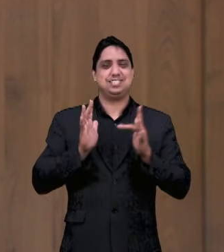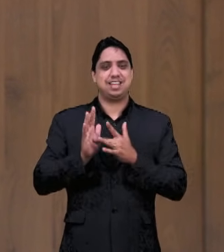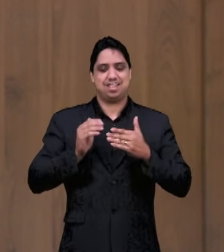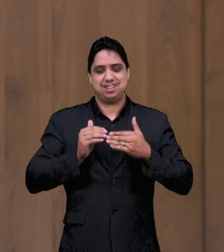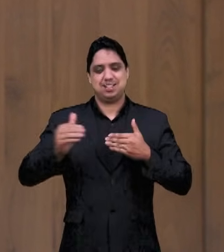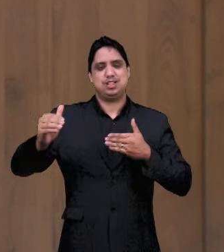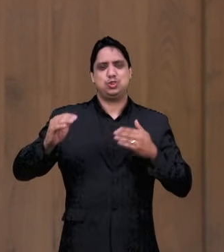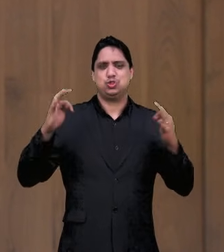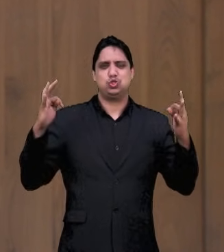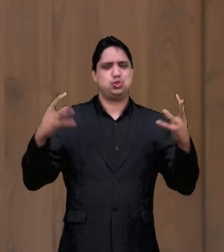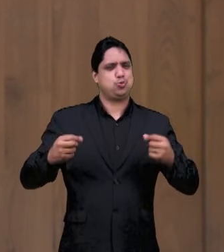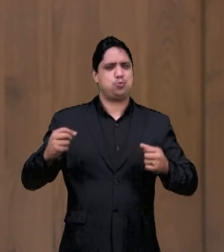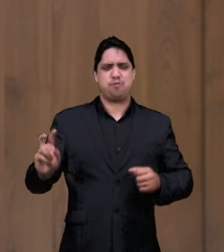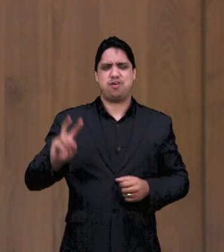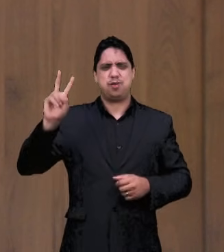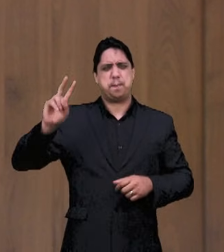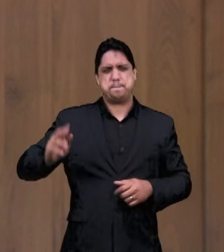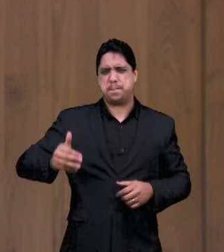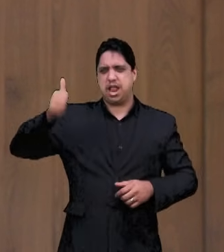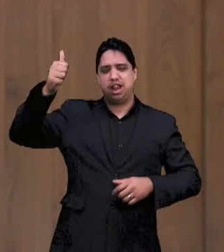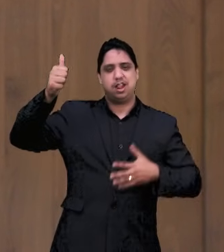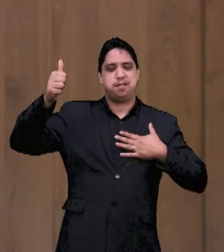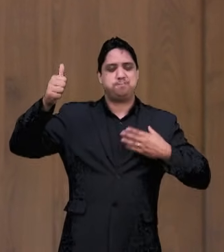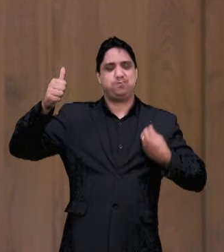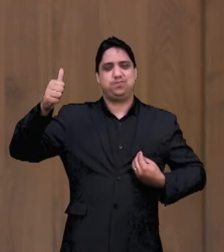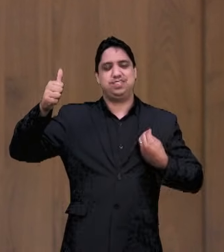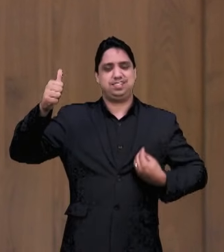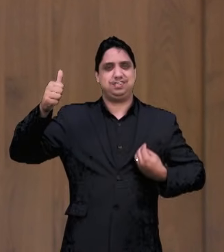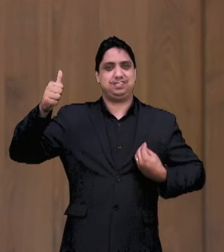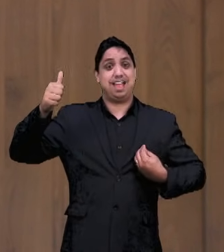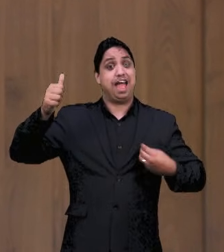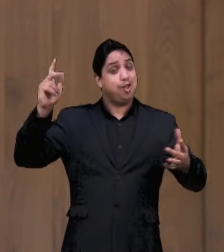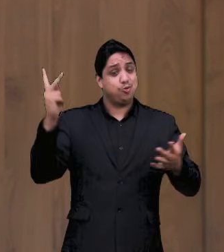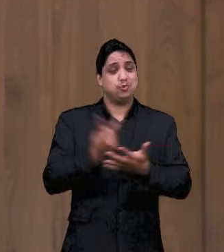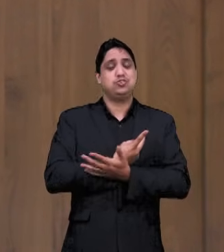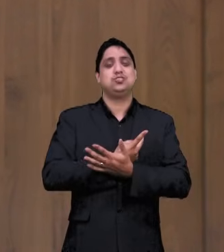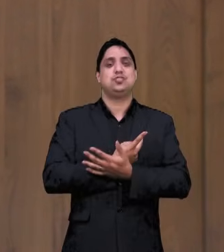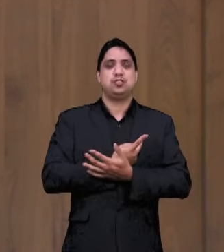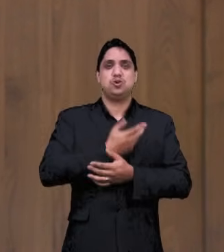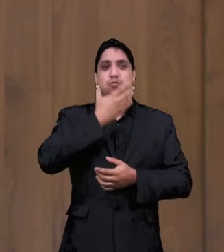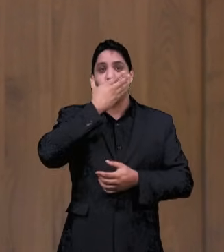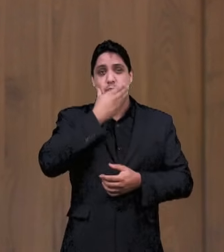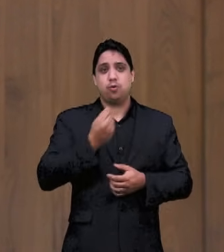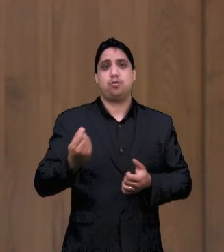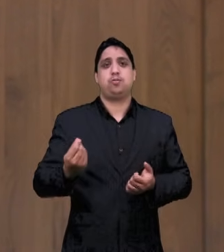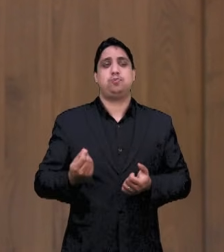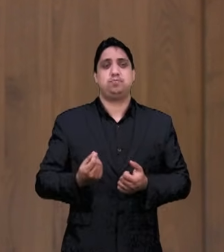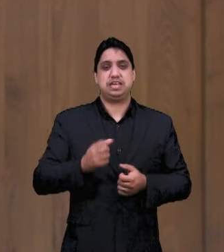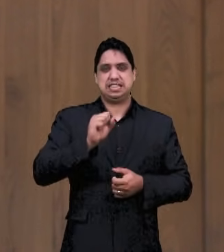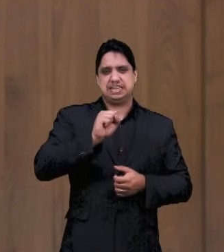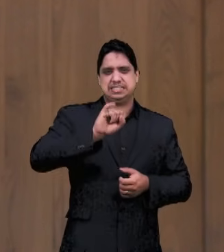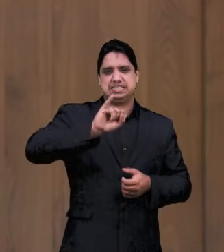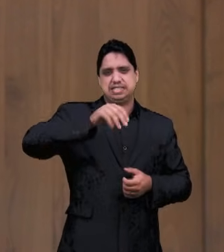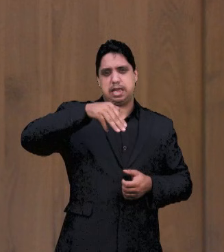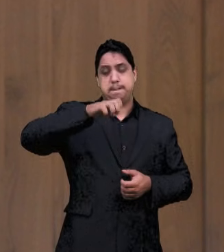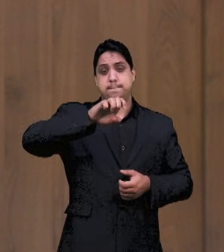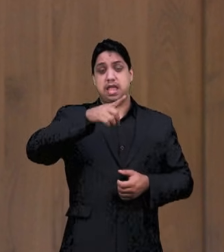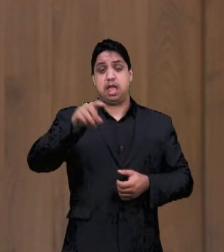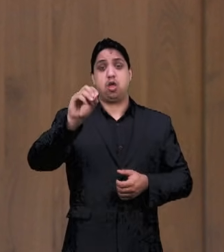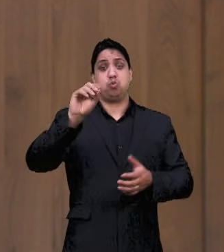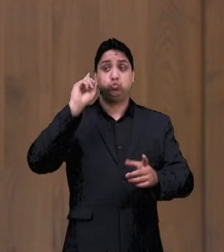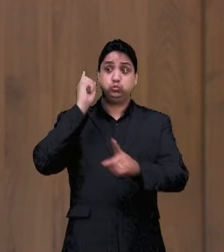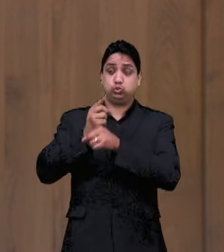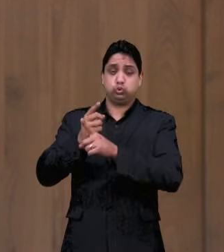devient à être tous de plus précieux dans votre vie. C'est ce qui s'est passé avec l'homme appelé Siméon quand il a